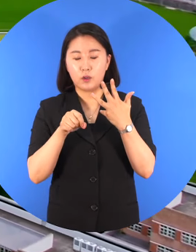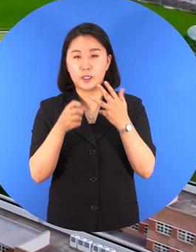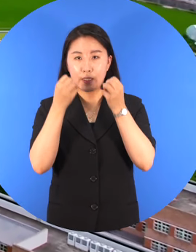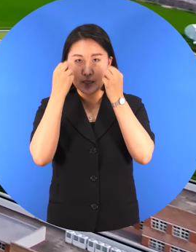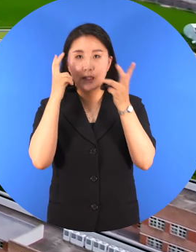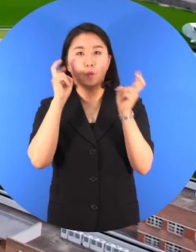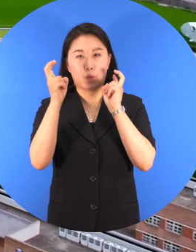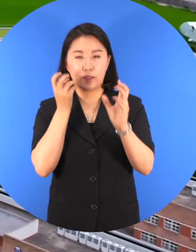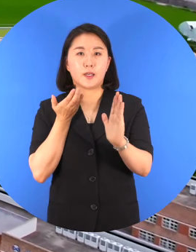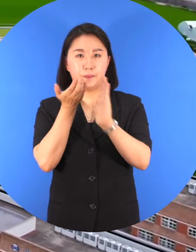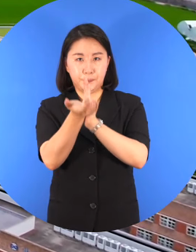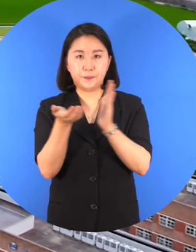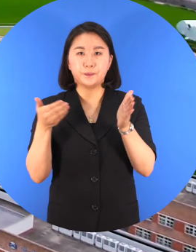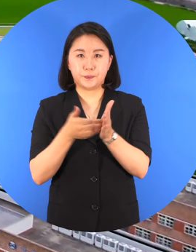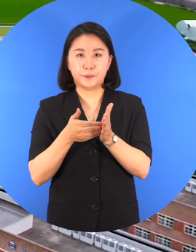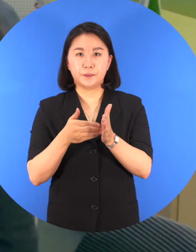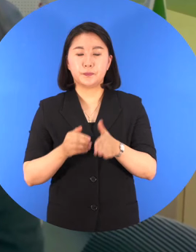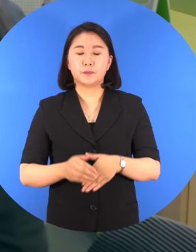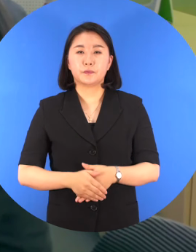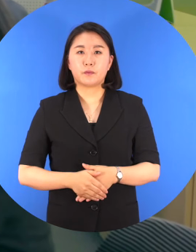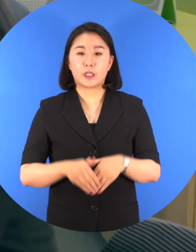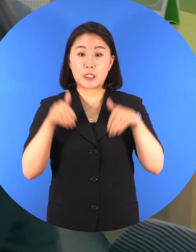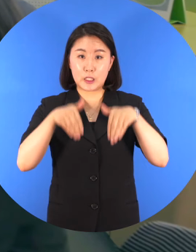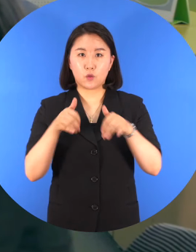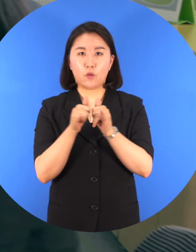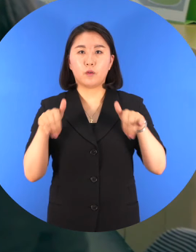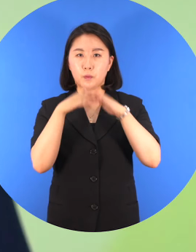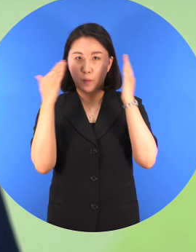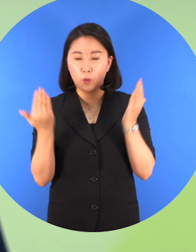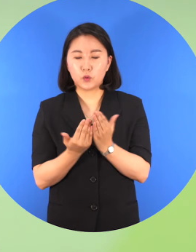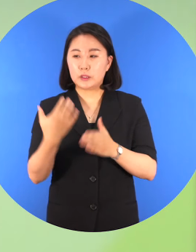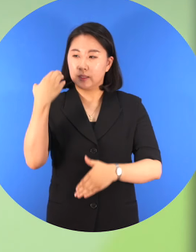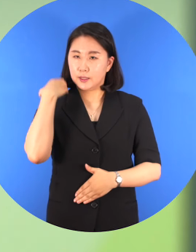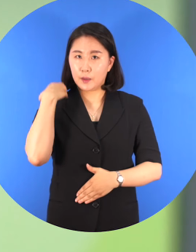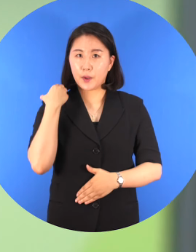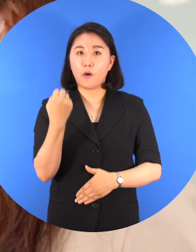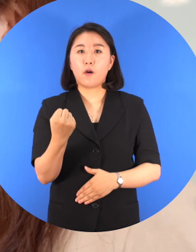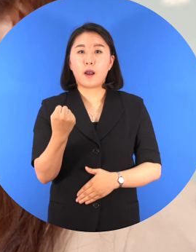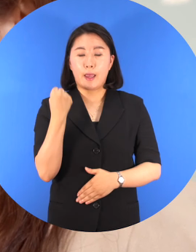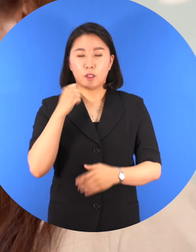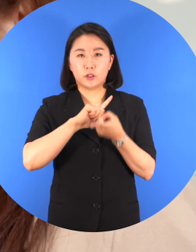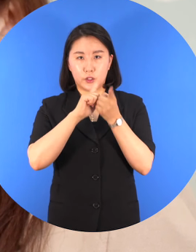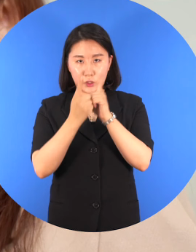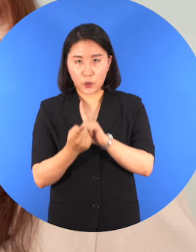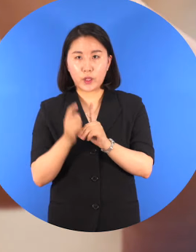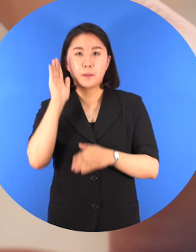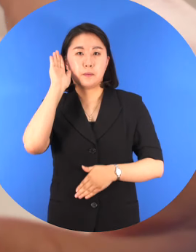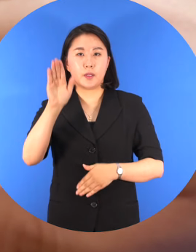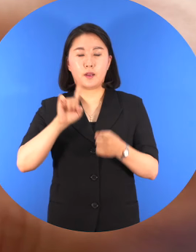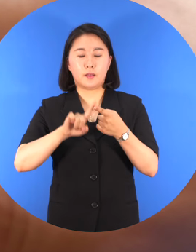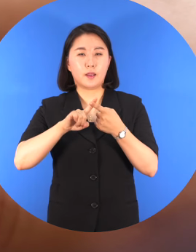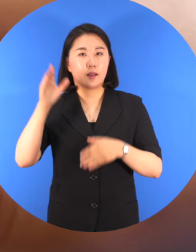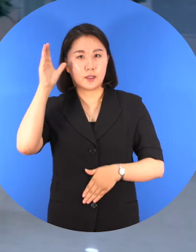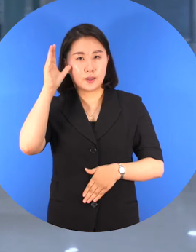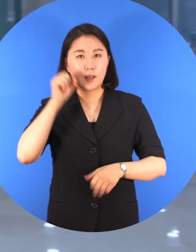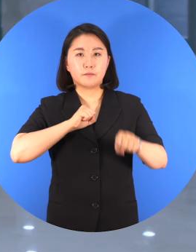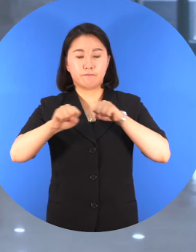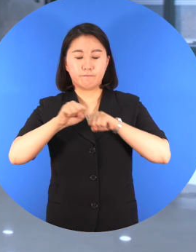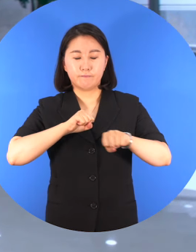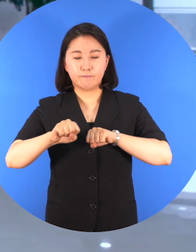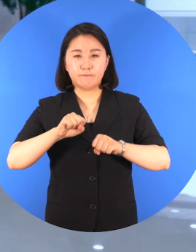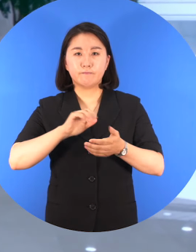경주 신사옥에 입주하였습니다. 임직원 모두가 사명감과 에너지 전환이라는 미래에 대한 기대로